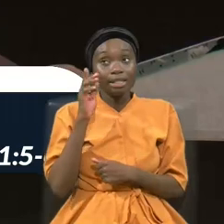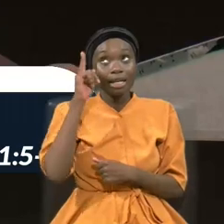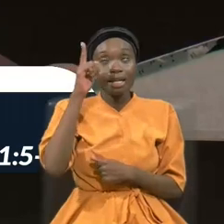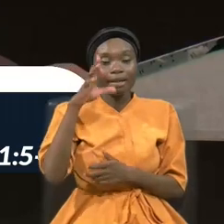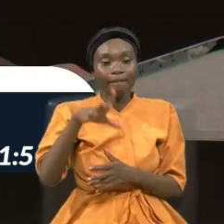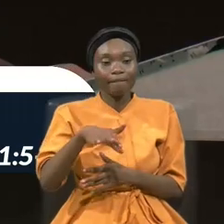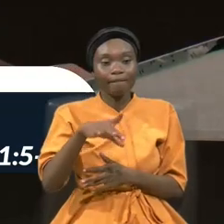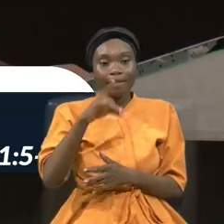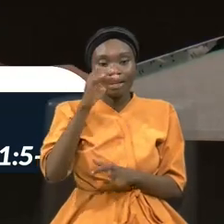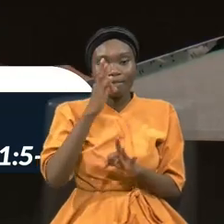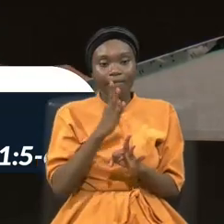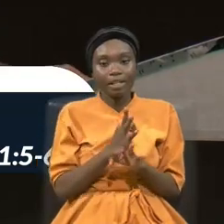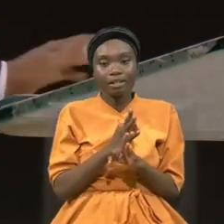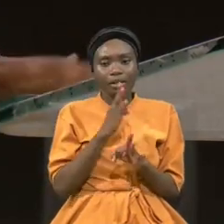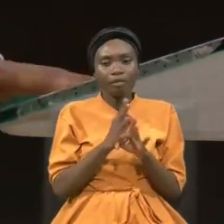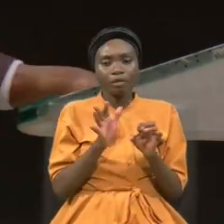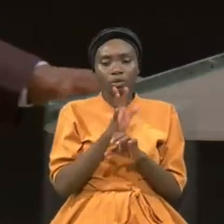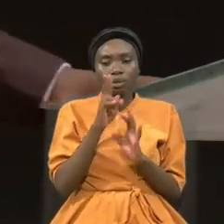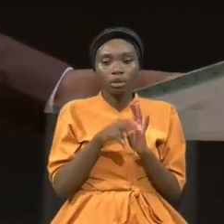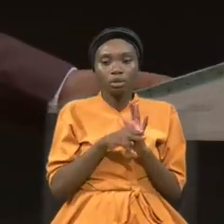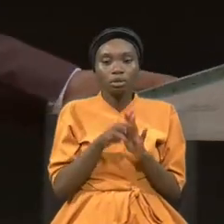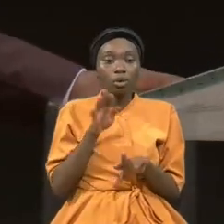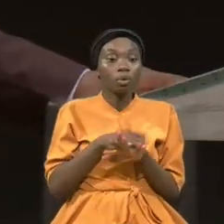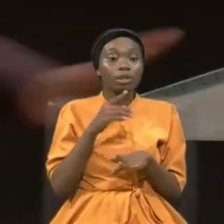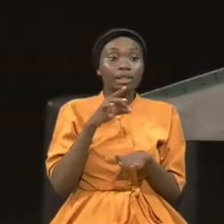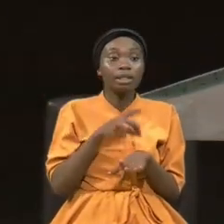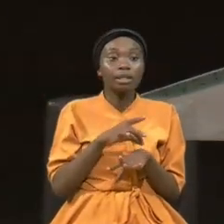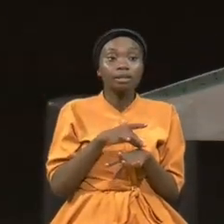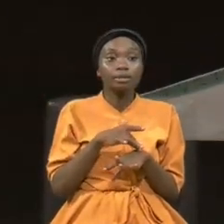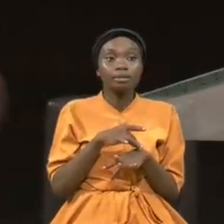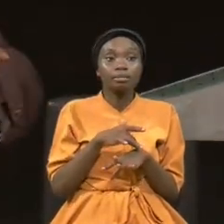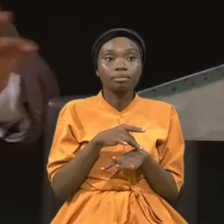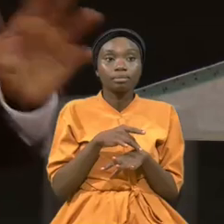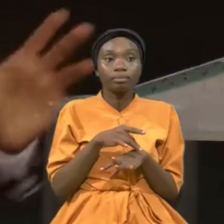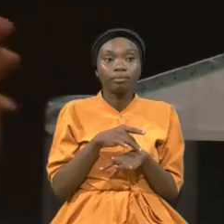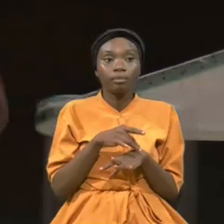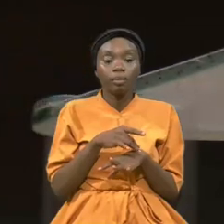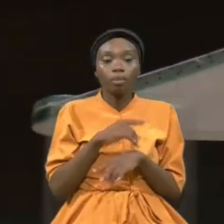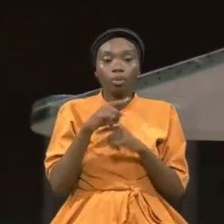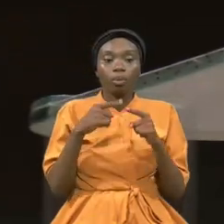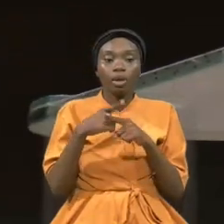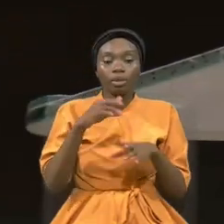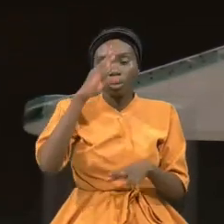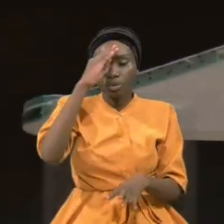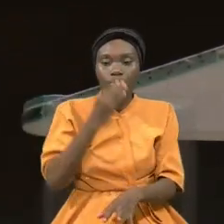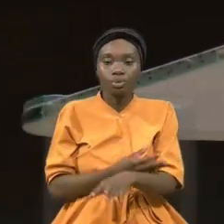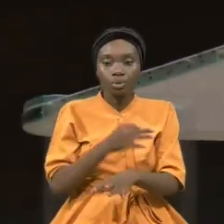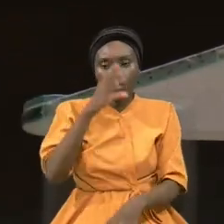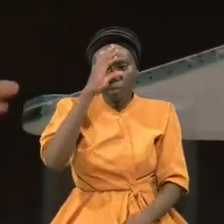trouvera-t-il la foi sur la terre? Trouvera-t-il la fidélité sur la terre? Lorsque le Fils de l'homme viendra,